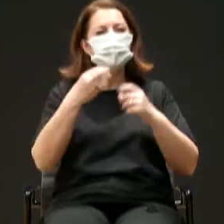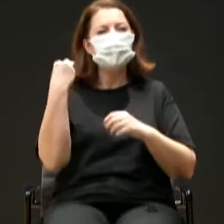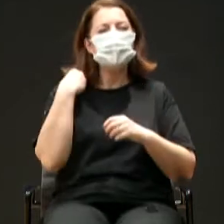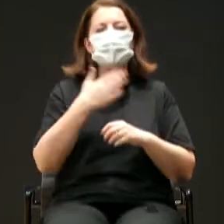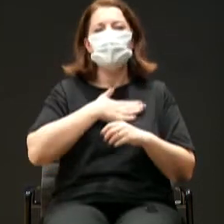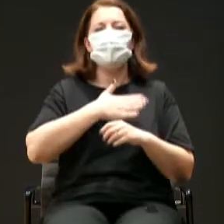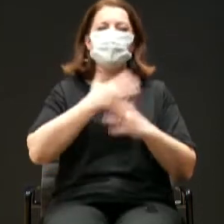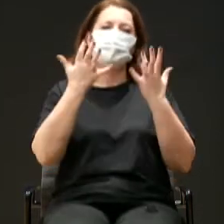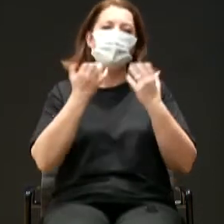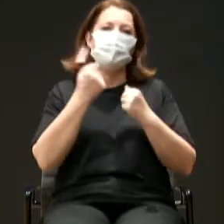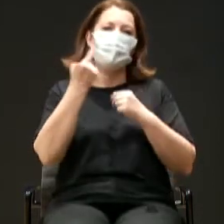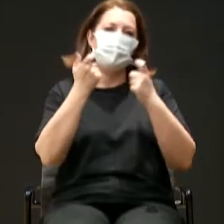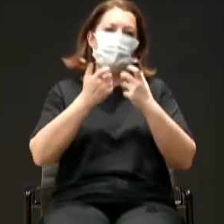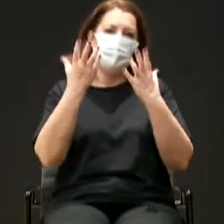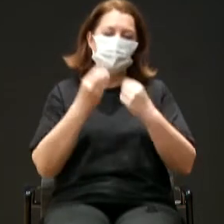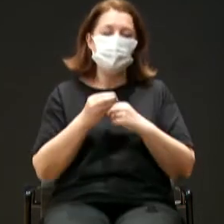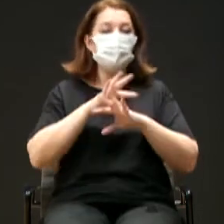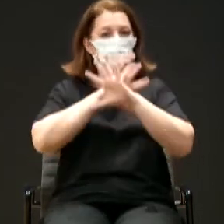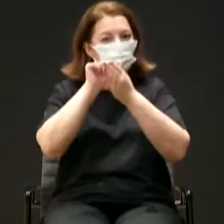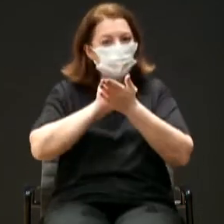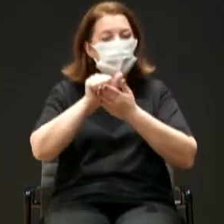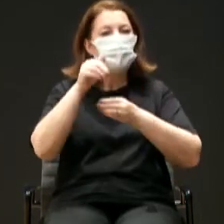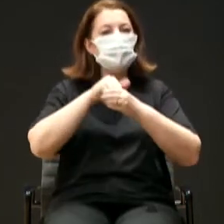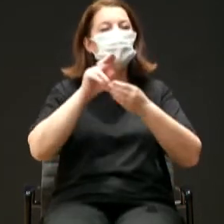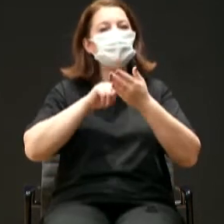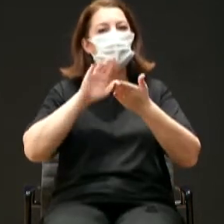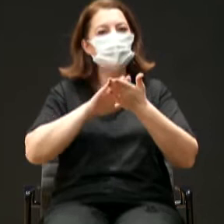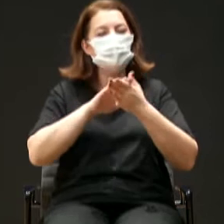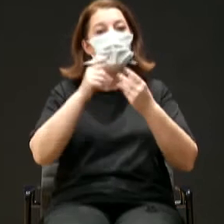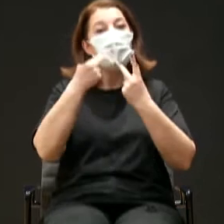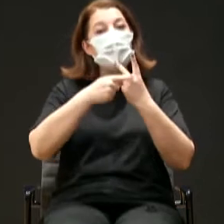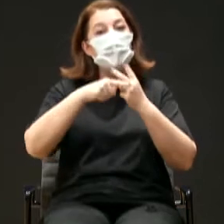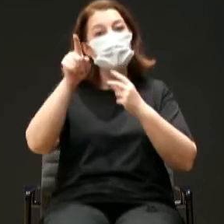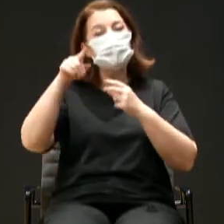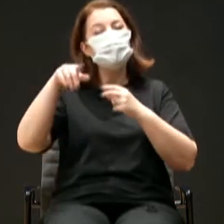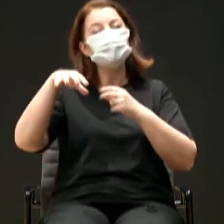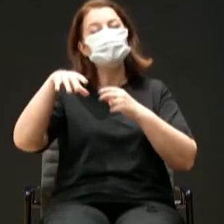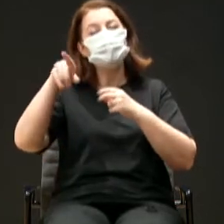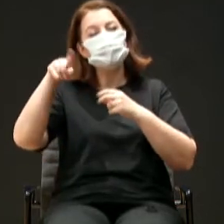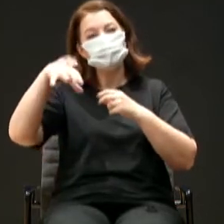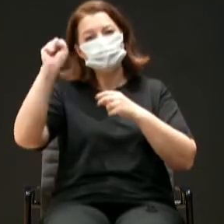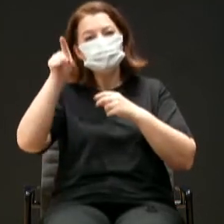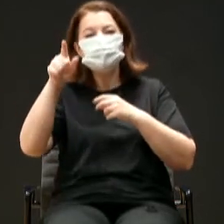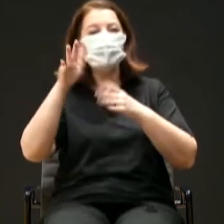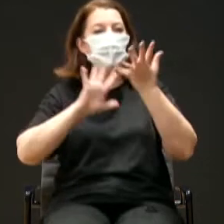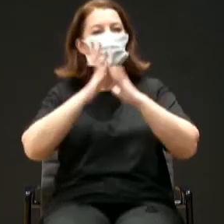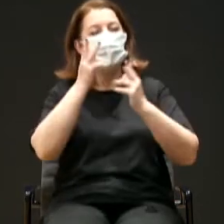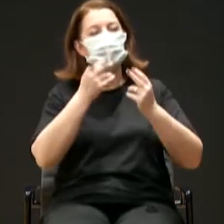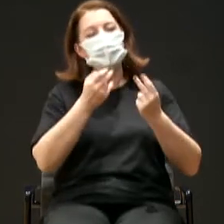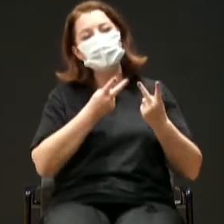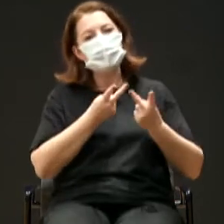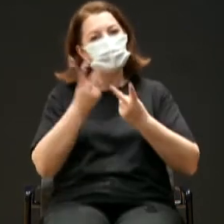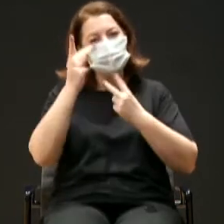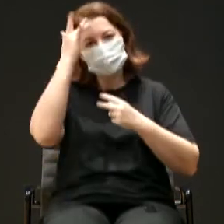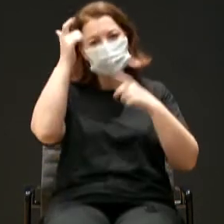alanlarından biri olmuştur. Tüm meclis üyesi arkadaşlarımı Yakuplu Kent Ormanı'na davet ediyorum. Beylikdüzü'ne çevreye